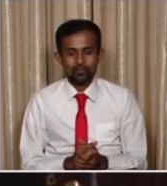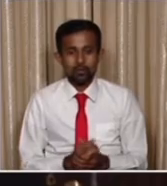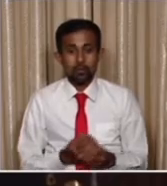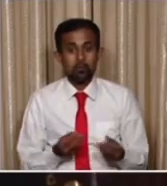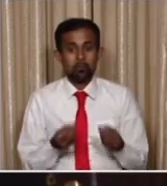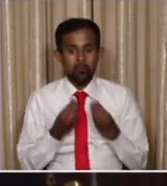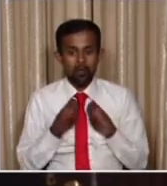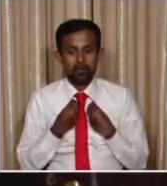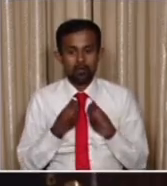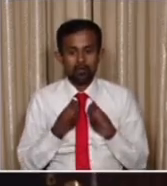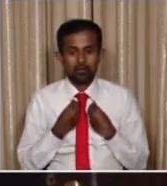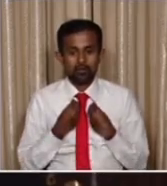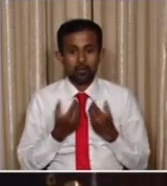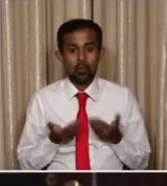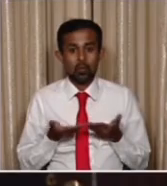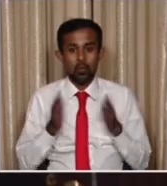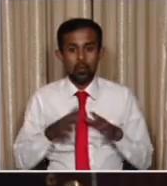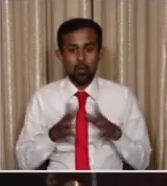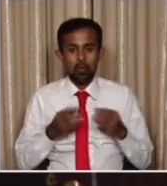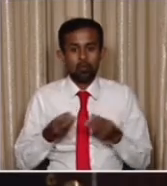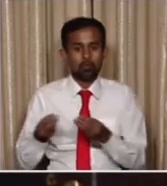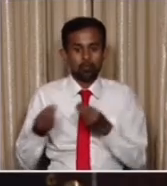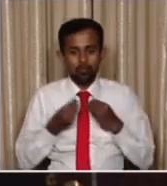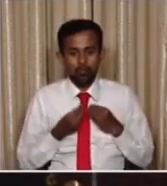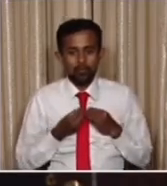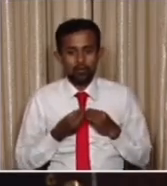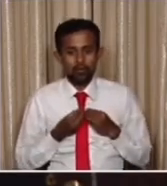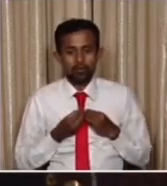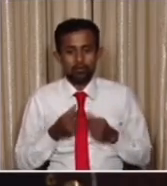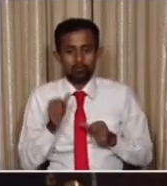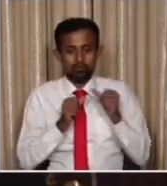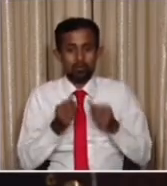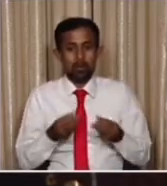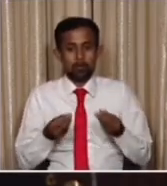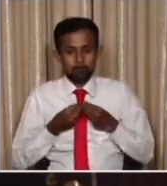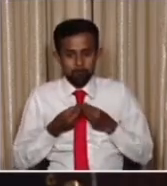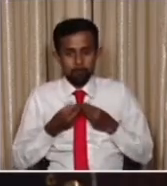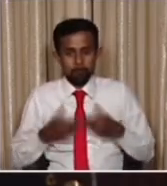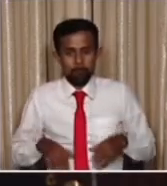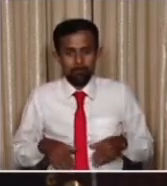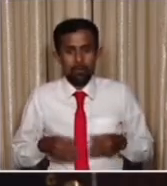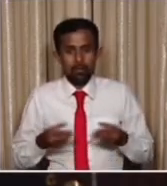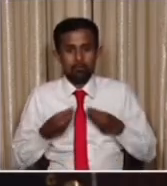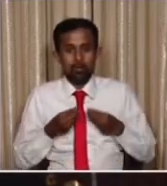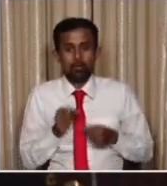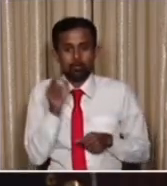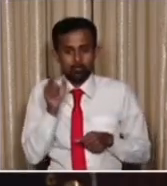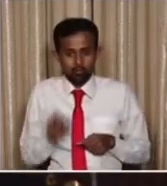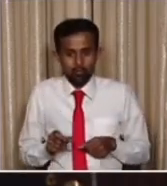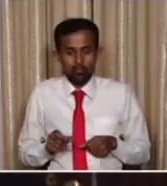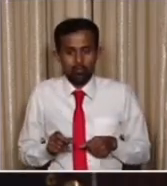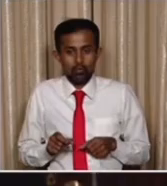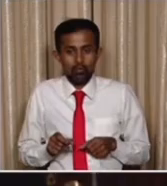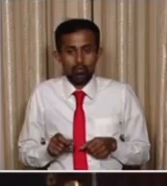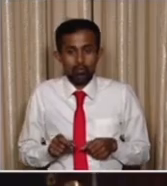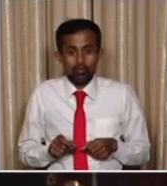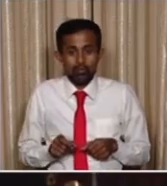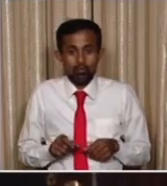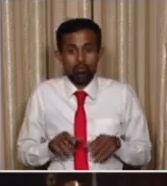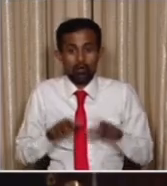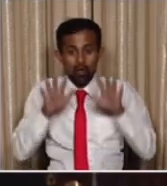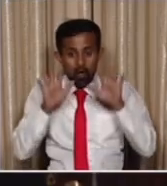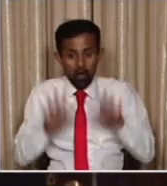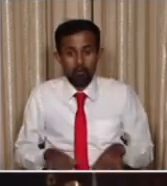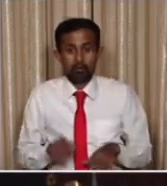බාරගත්තේ ගබඩාවේ බඩු බාරගත්තා. ඒ ඖෂධ බාරගත්තා. ඒ බාර කරුවා මේ ධාමයේ අගමින්න